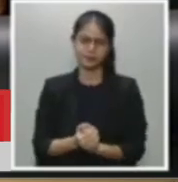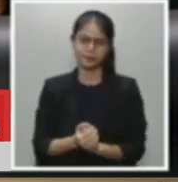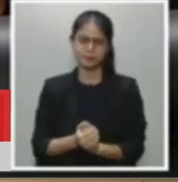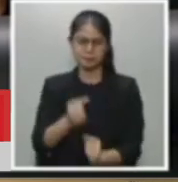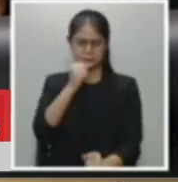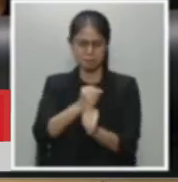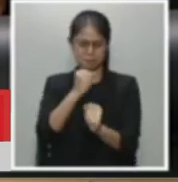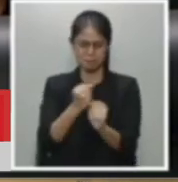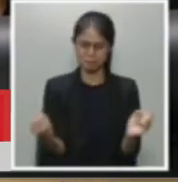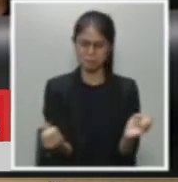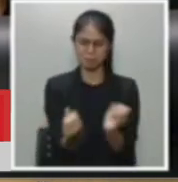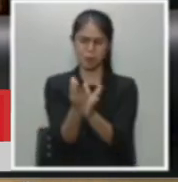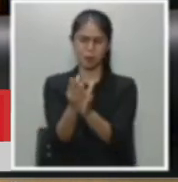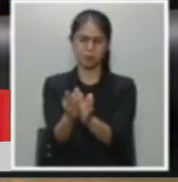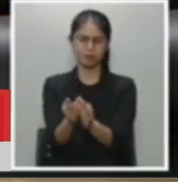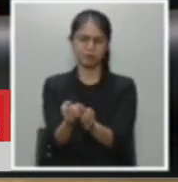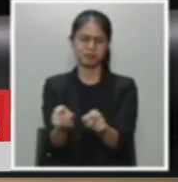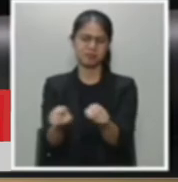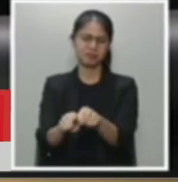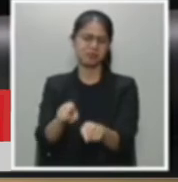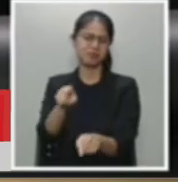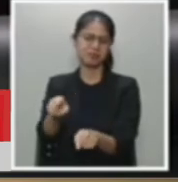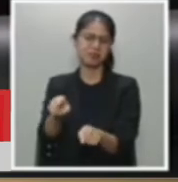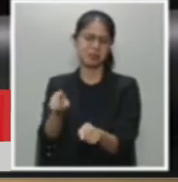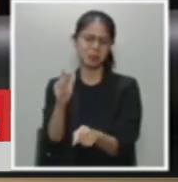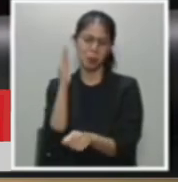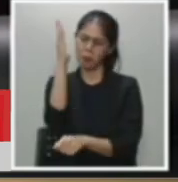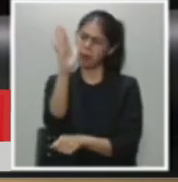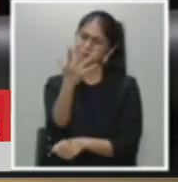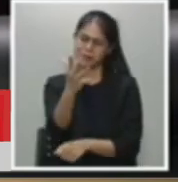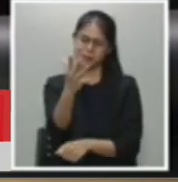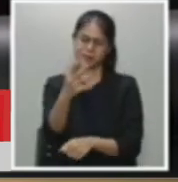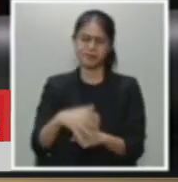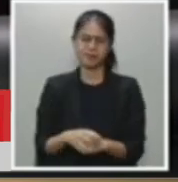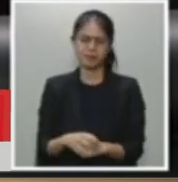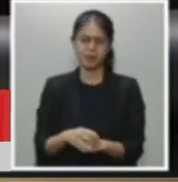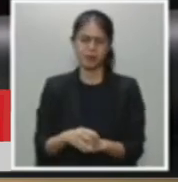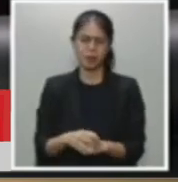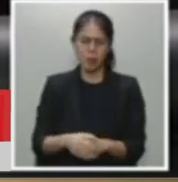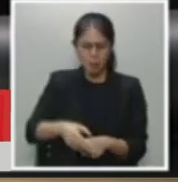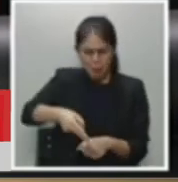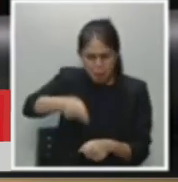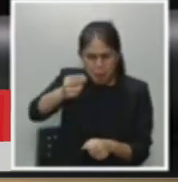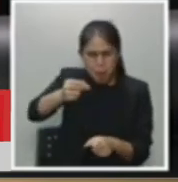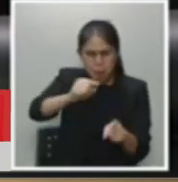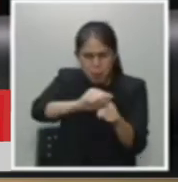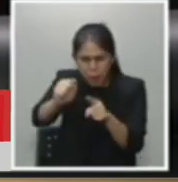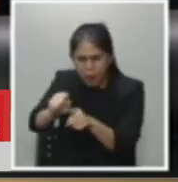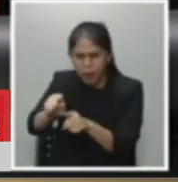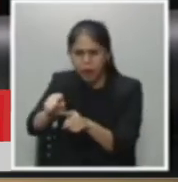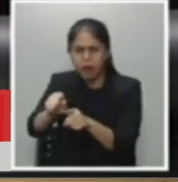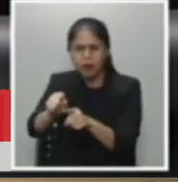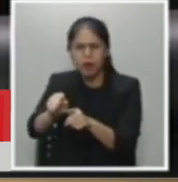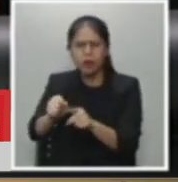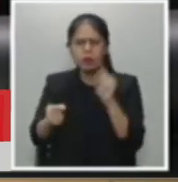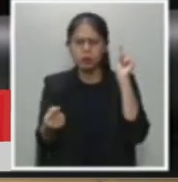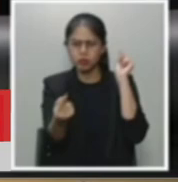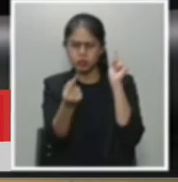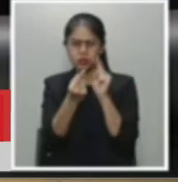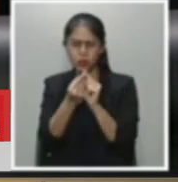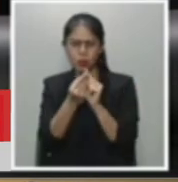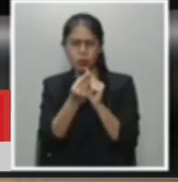บบนี้เกิดขึ้นกับประเทศเราอีกอาวุธมีไว้สำหรับต่อสู้กับศัต